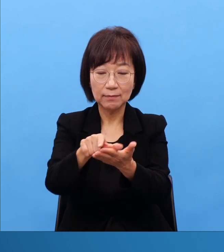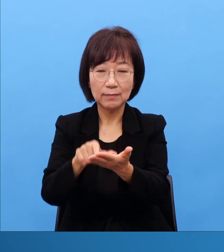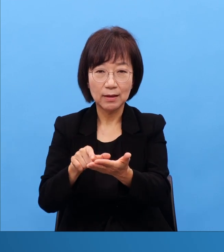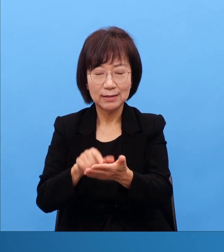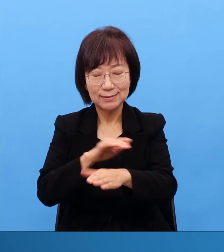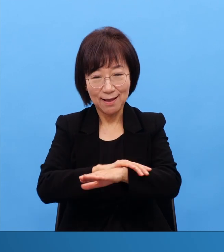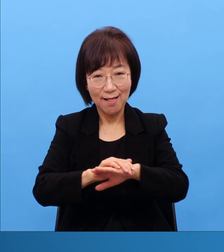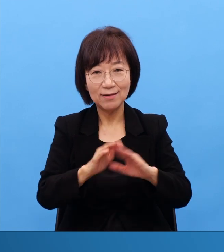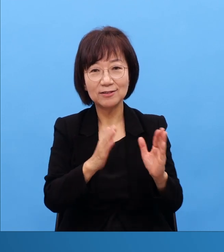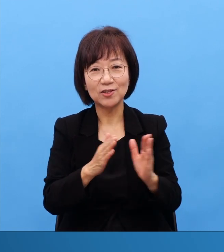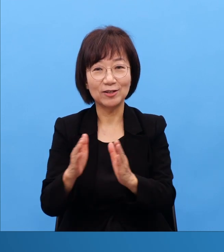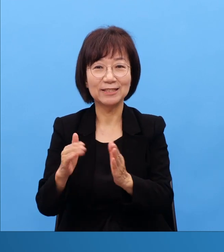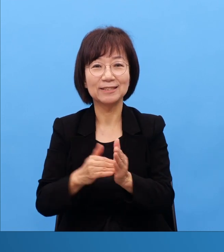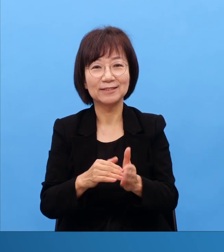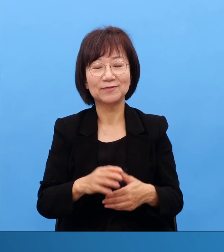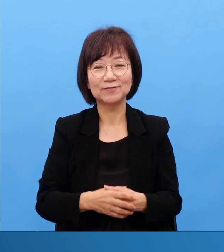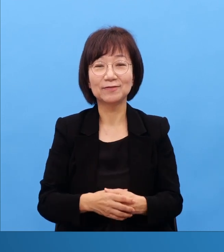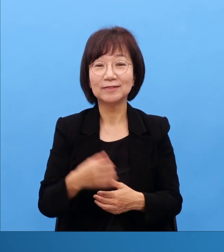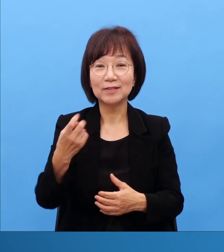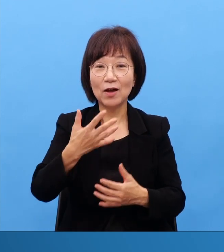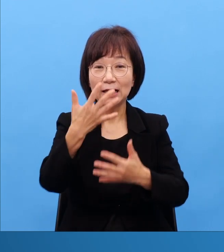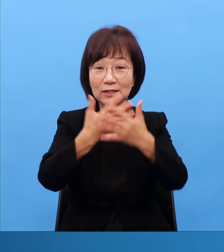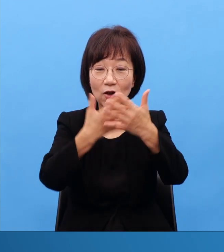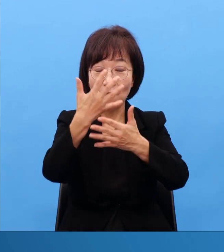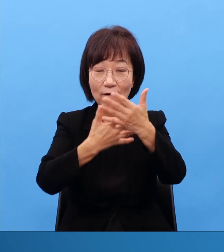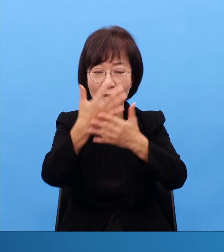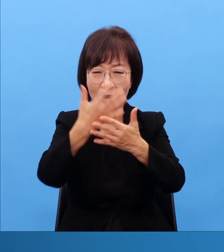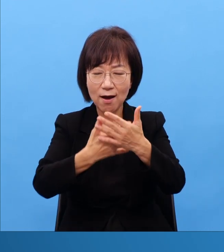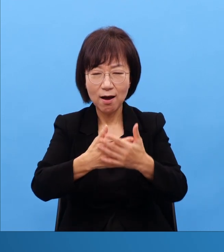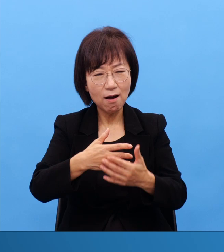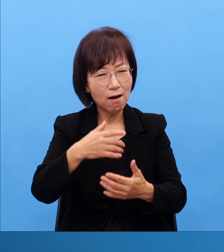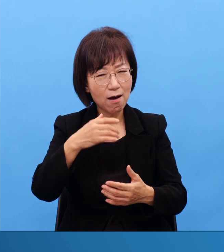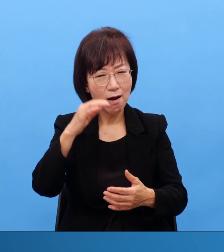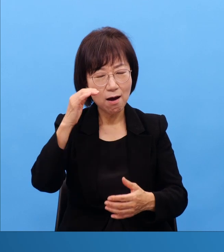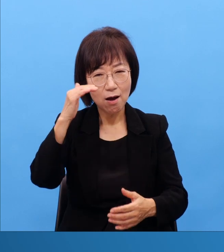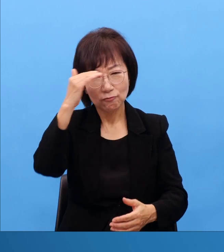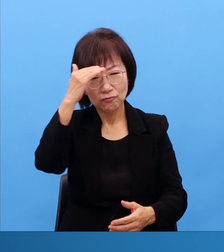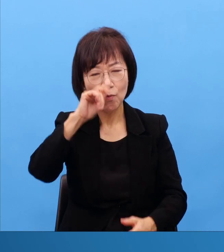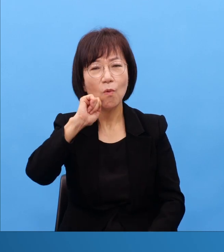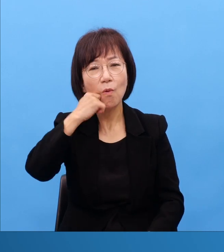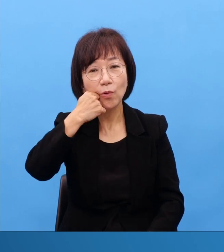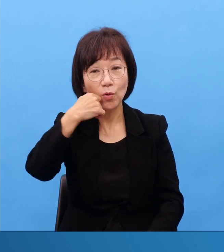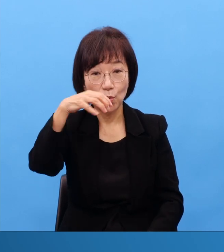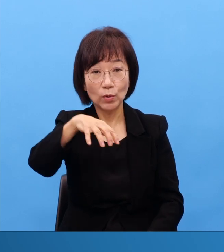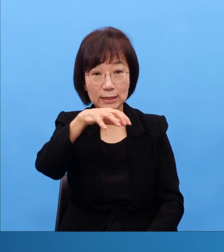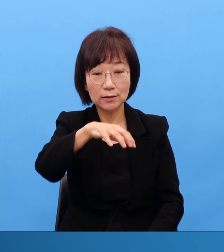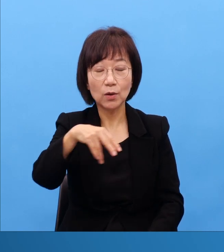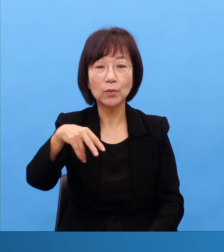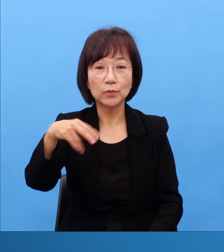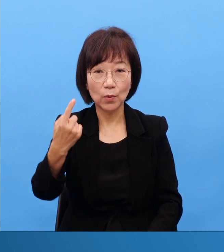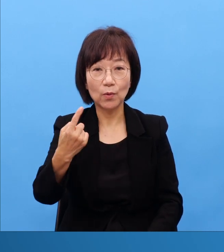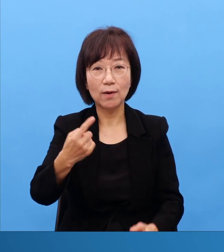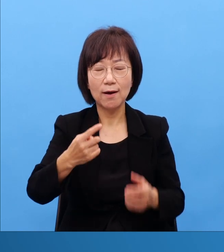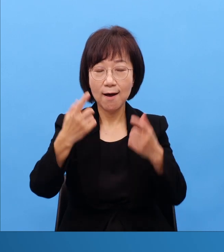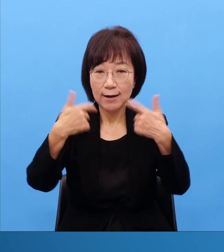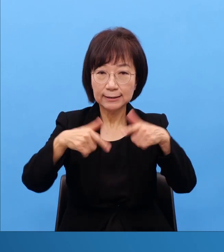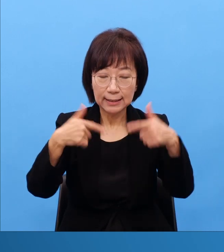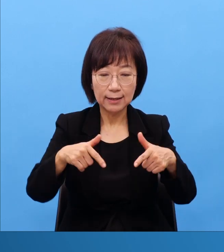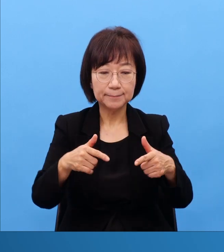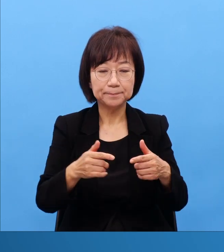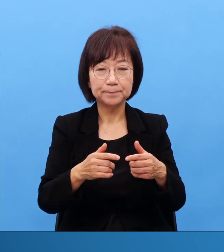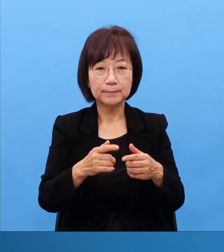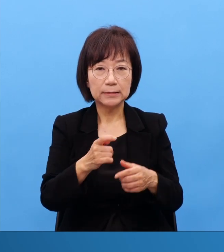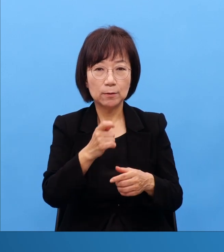있습니다. 또한 영상 메시지 시청이 불가한 상황에서도 언제 어디서든 기도수첩 묵상글을